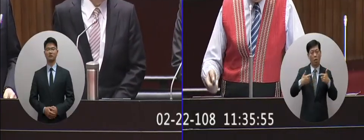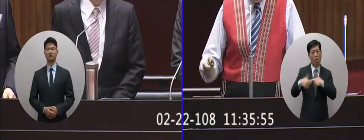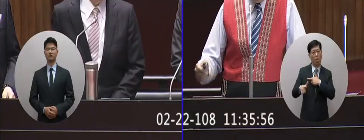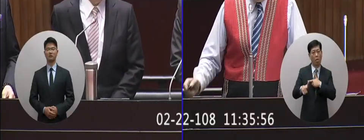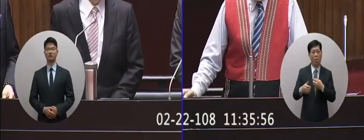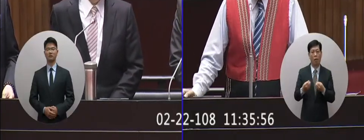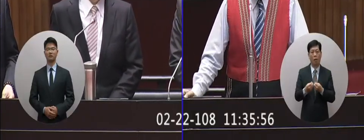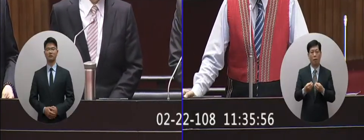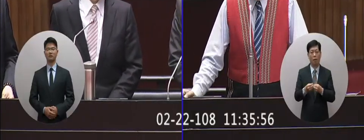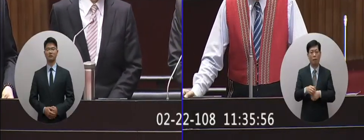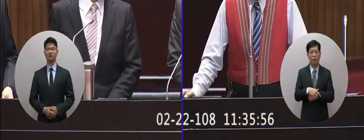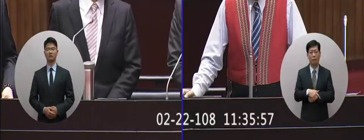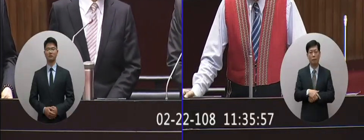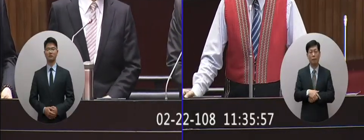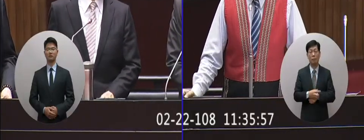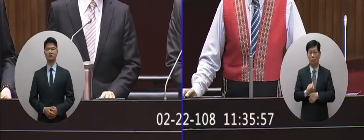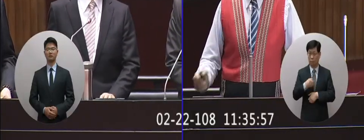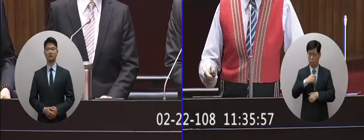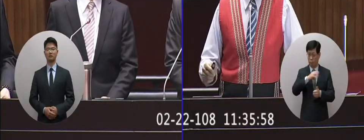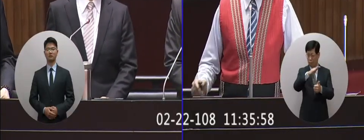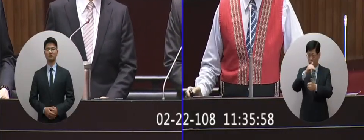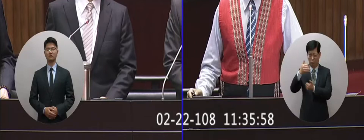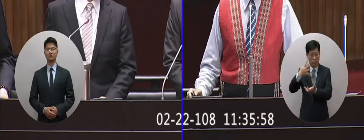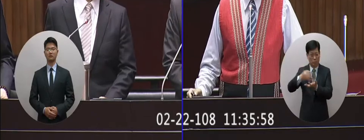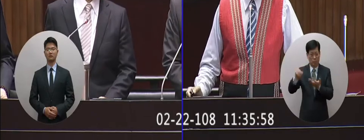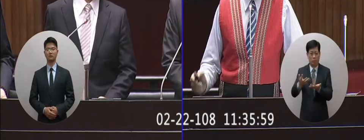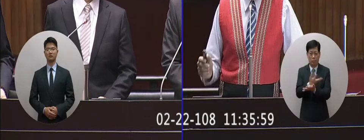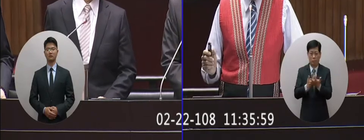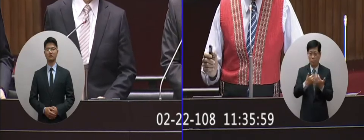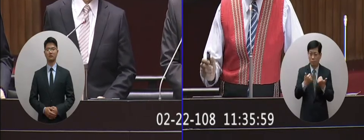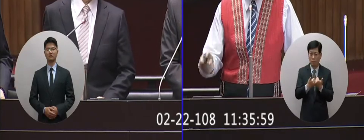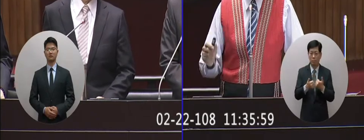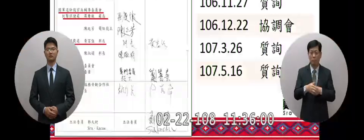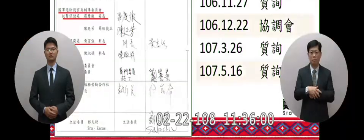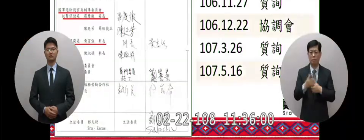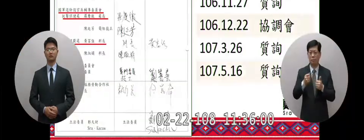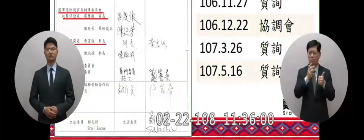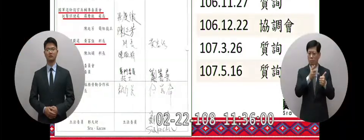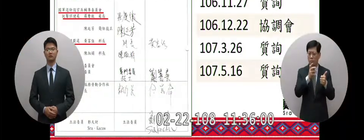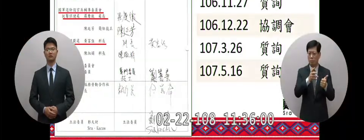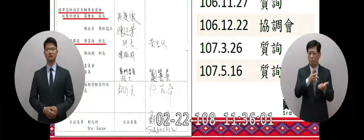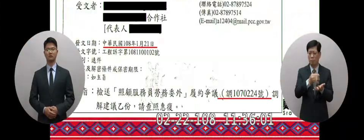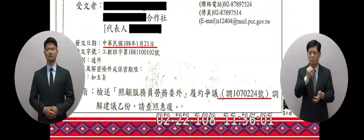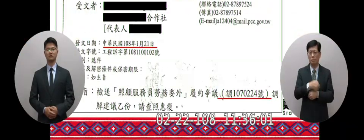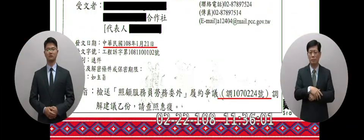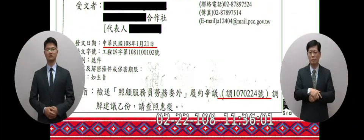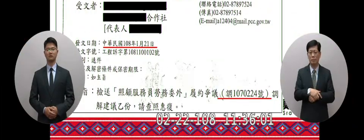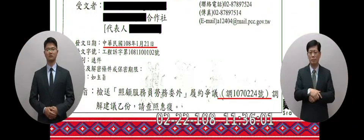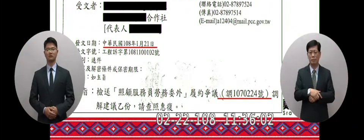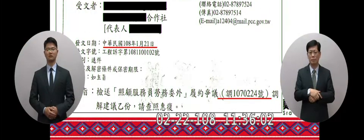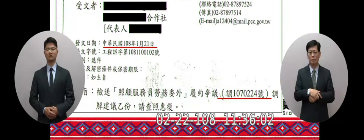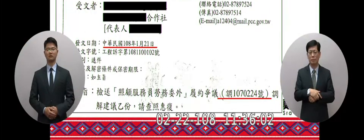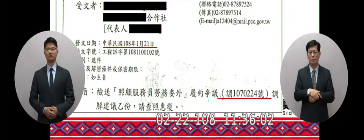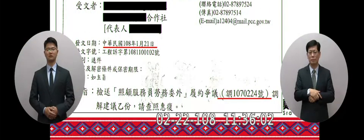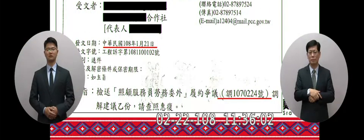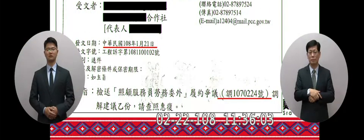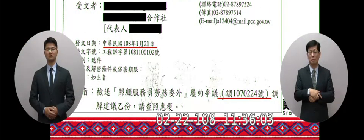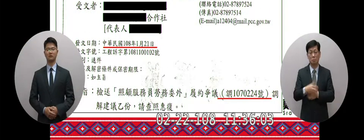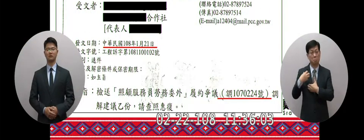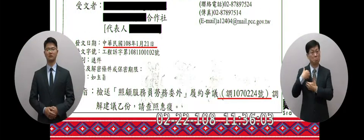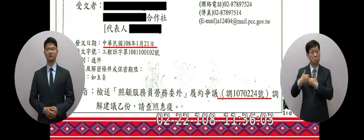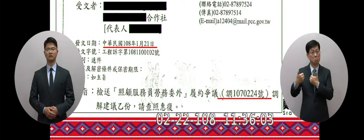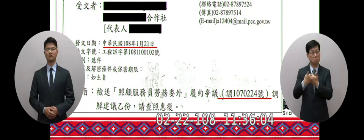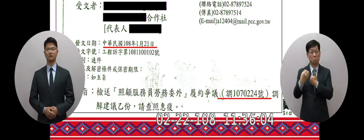意。本席啊召开多次的协调会，也咨询了多次。退伍会